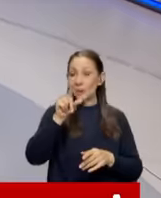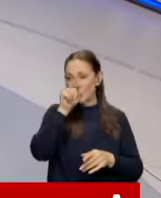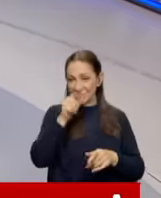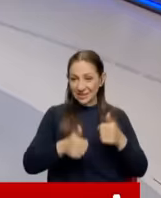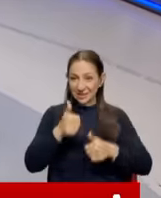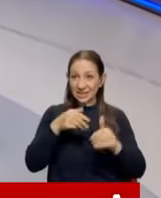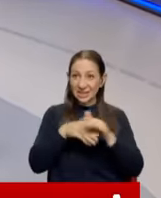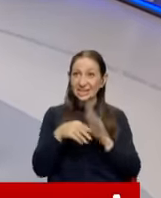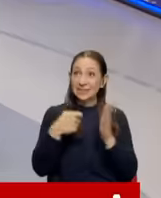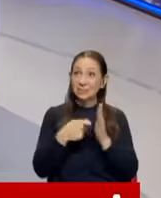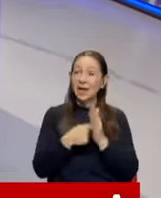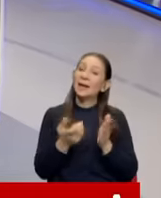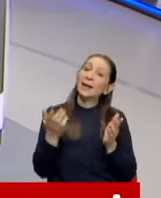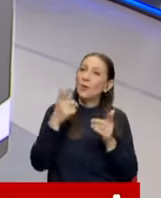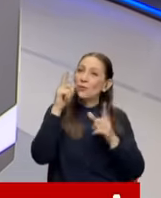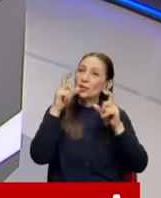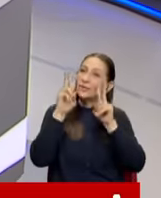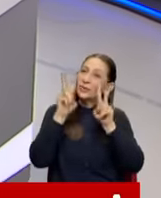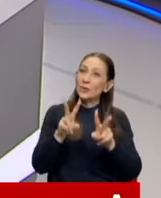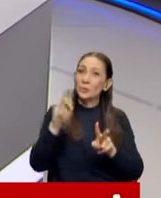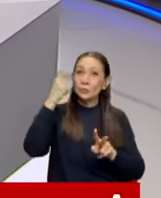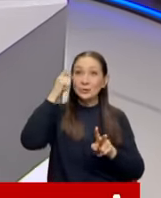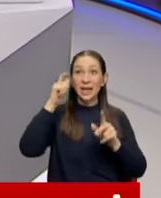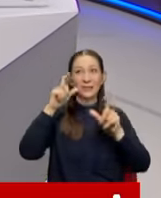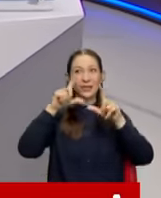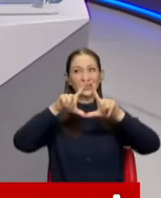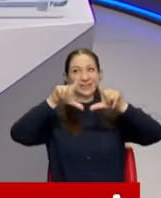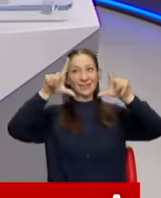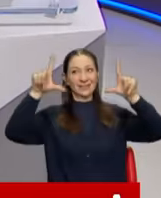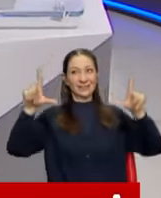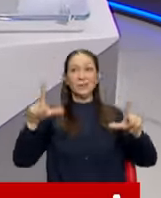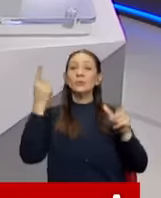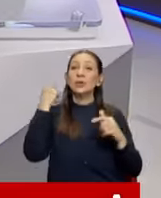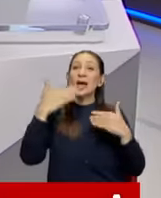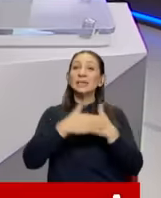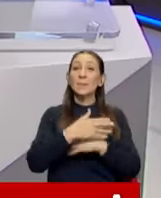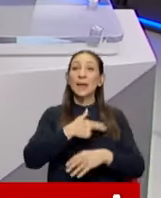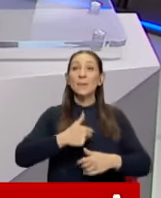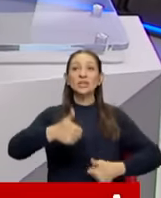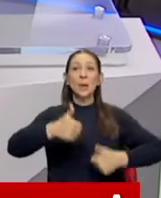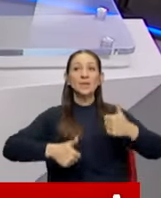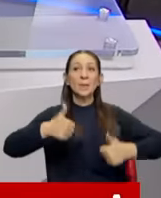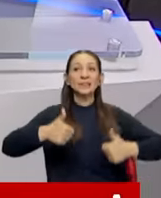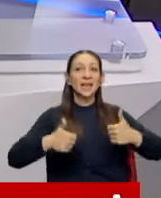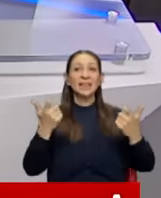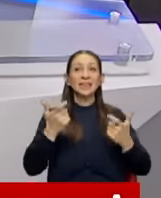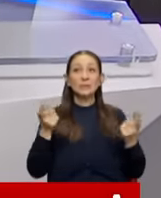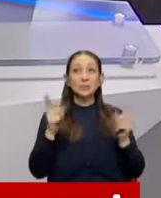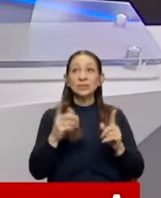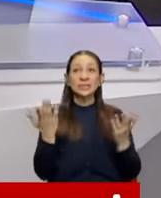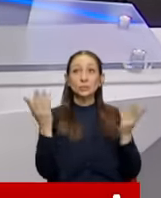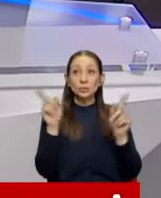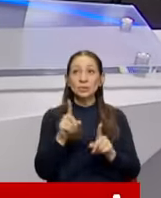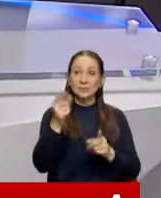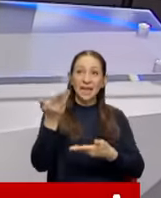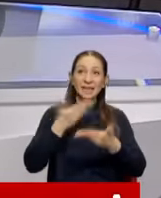yarışına giren isimlerle gelsin o fotoğrafta Üsküdar fotoğrafını alalım dün akşam hani belediye başkanları nerede buluştu nasıl buluştu bir